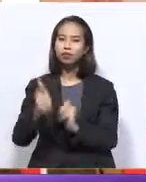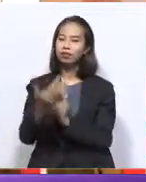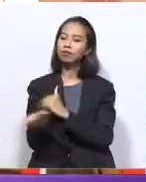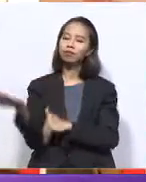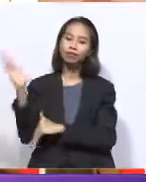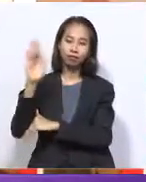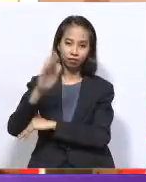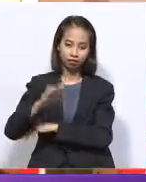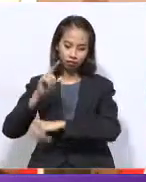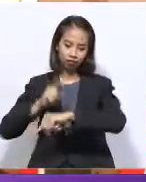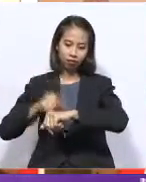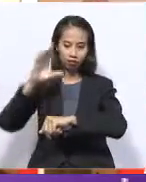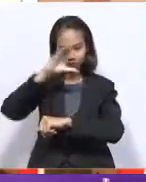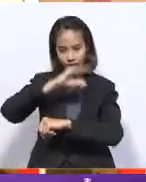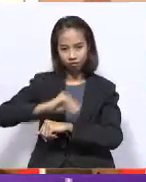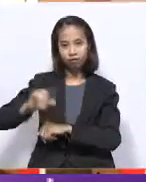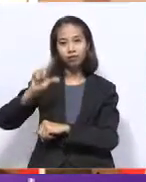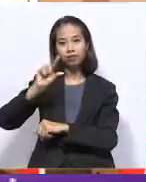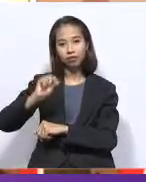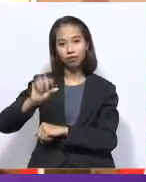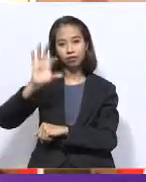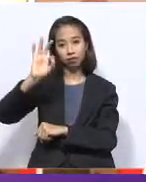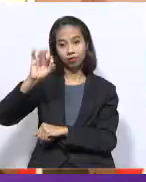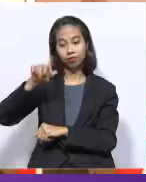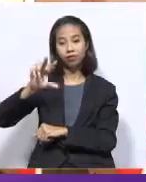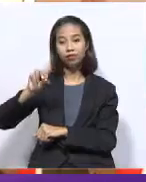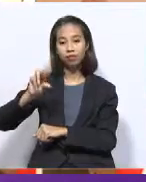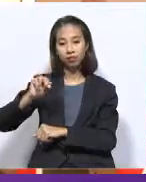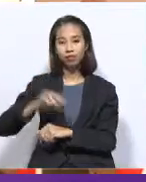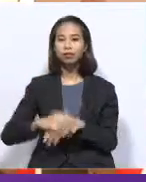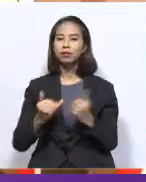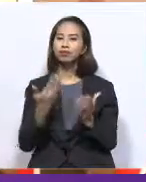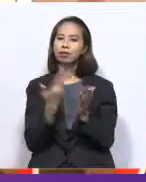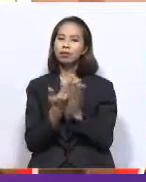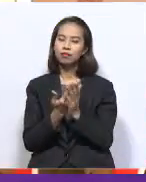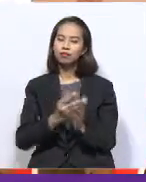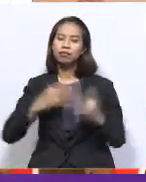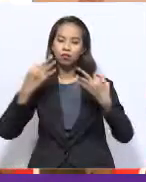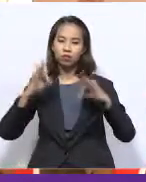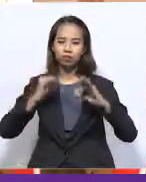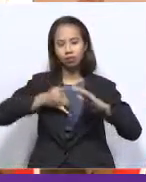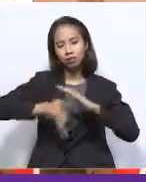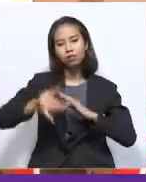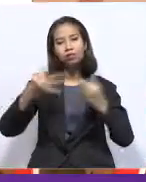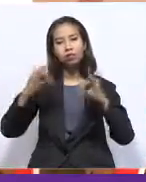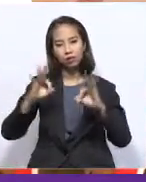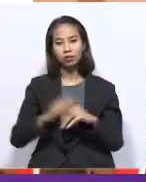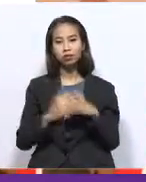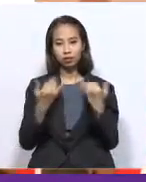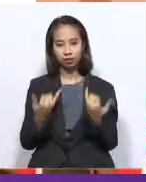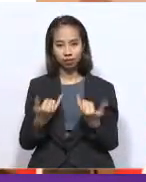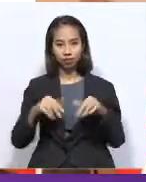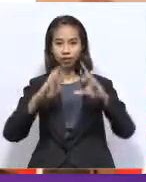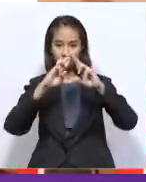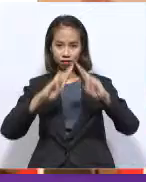นะครับไปจนถึงเวลา 21:30 นะครับซึ่งไม่เสียค่าบัตรผ่านประตูและที่พลาดไม่ได้นะครับนั่นคือบูธ